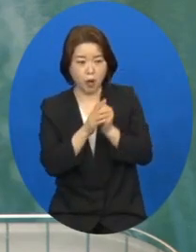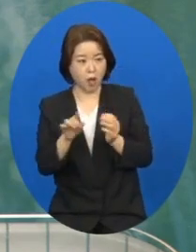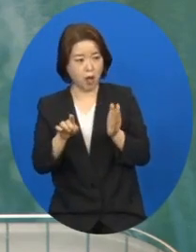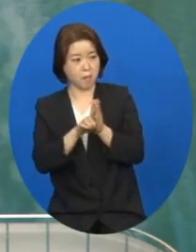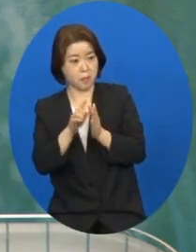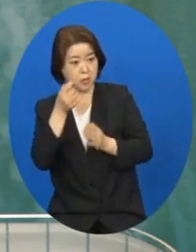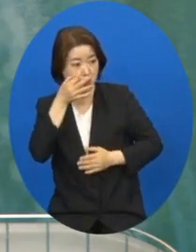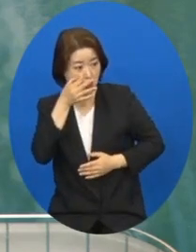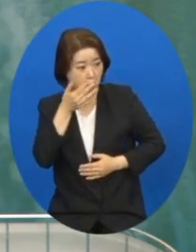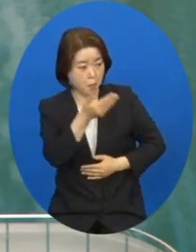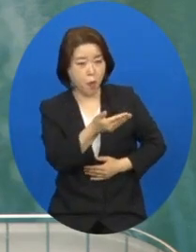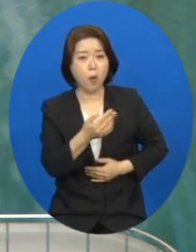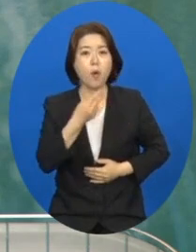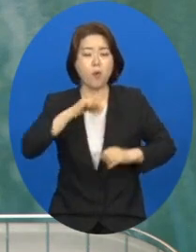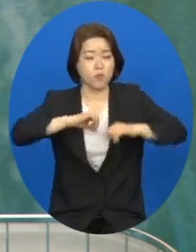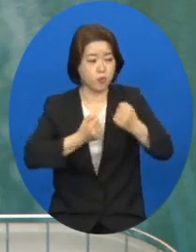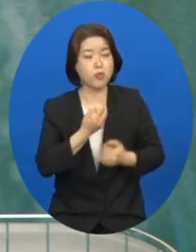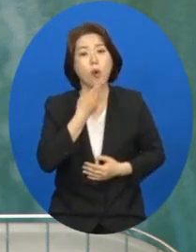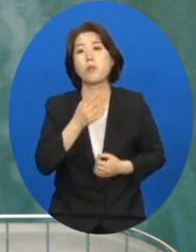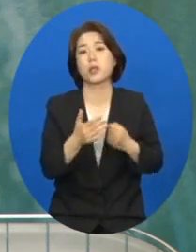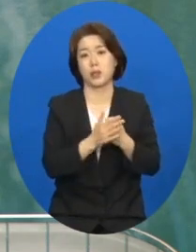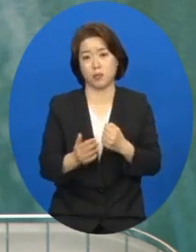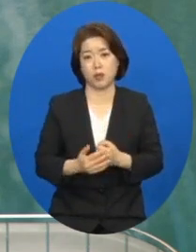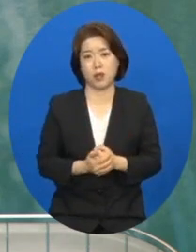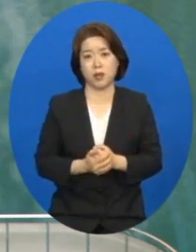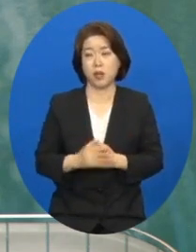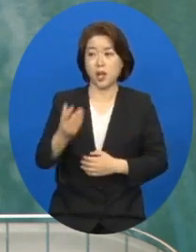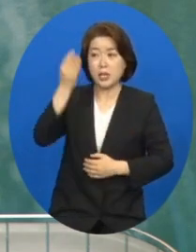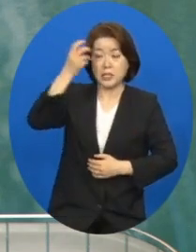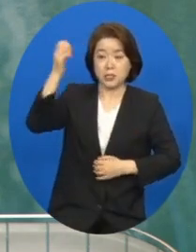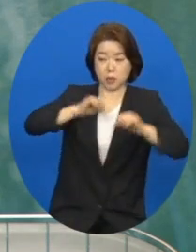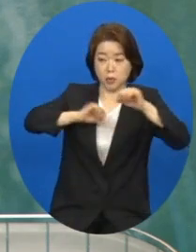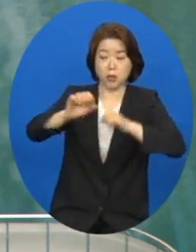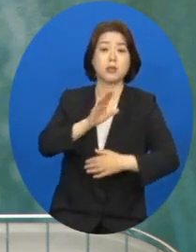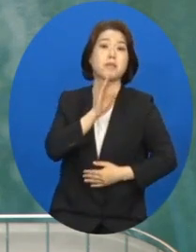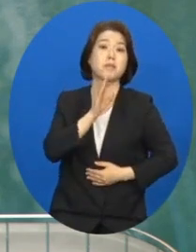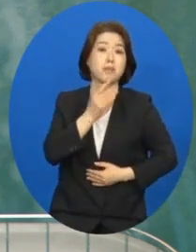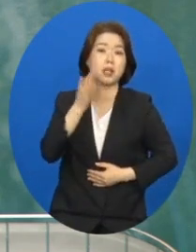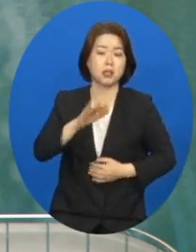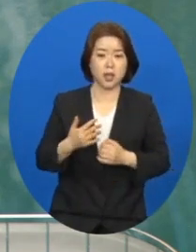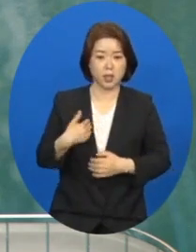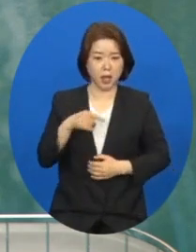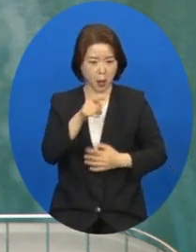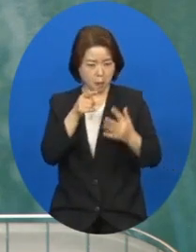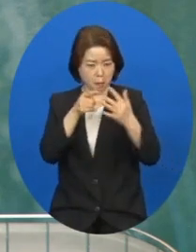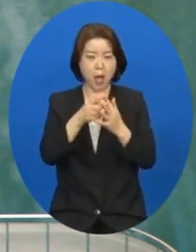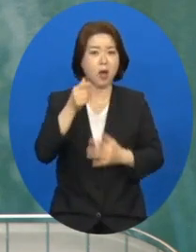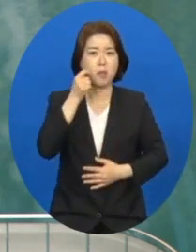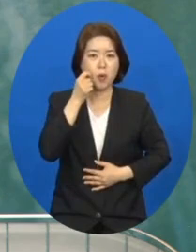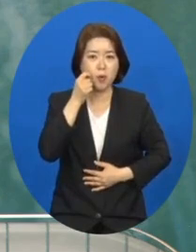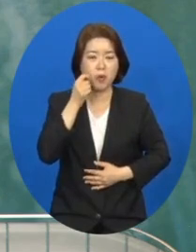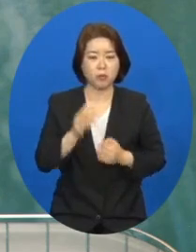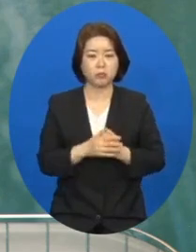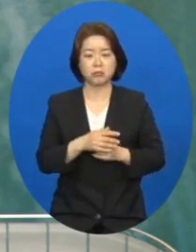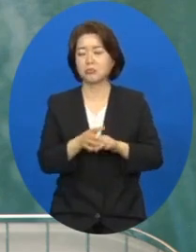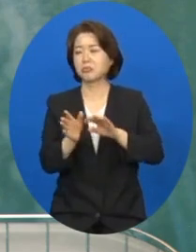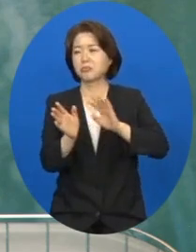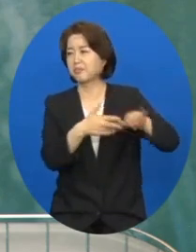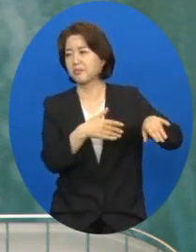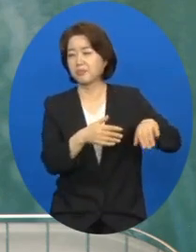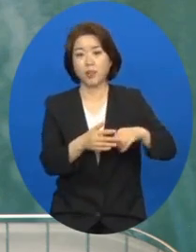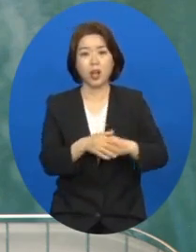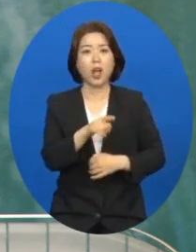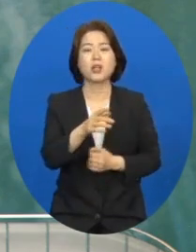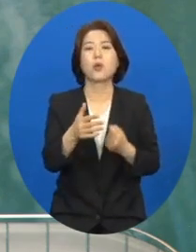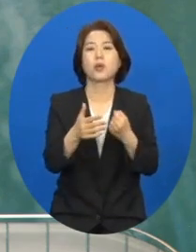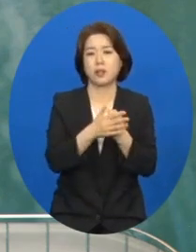않기 때문에 그렇습니다. 성령께서 역사하신 것인데 우리가 알아보지도 못하고 또 무시하고 지나니까